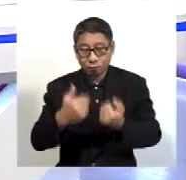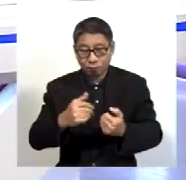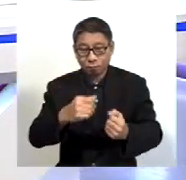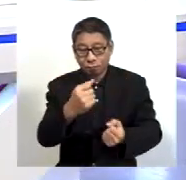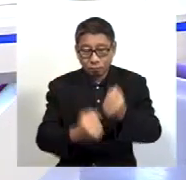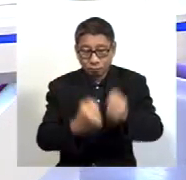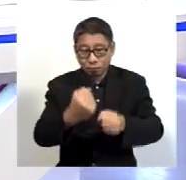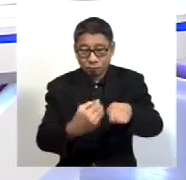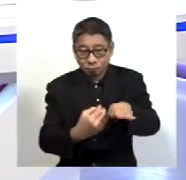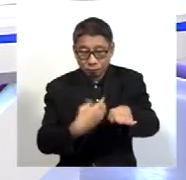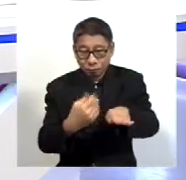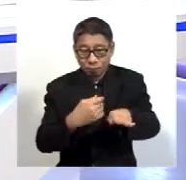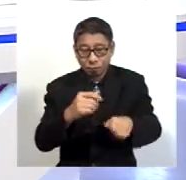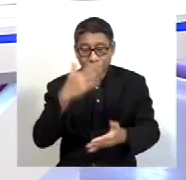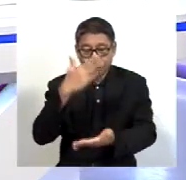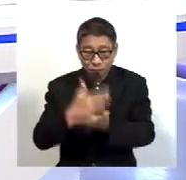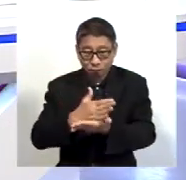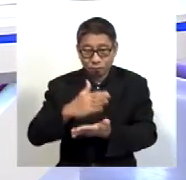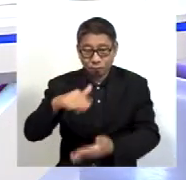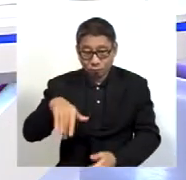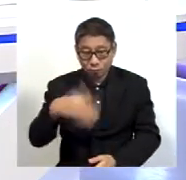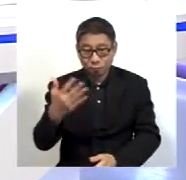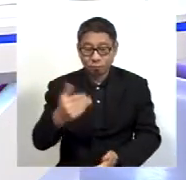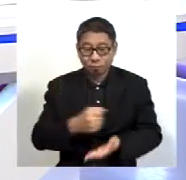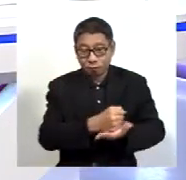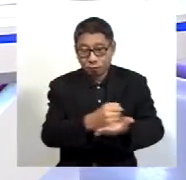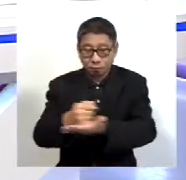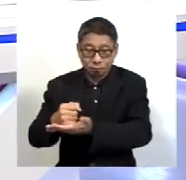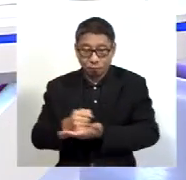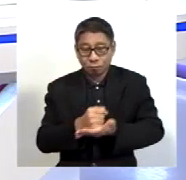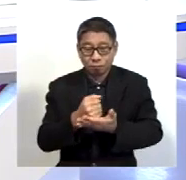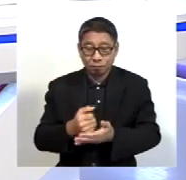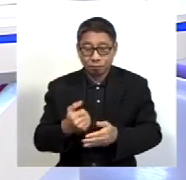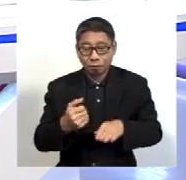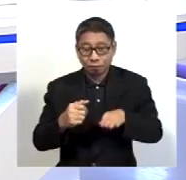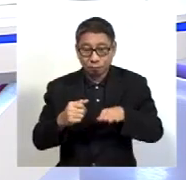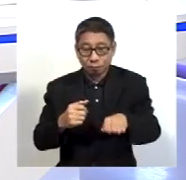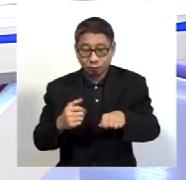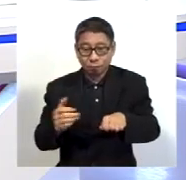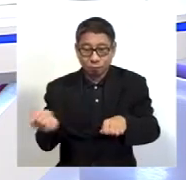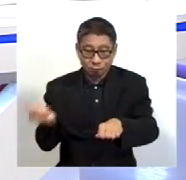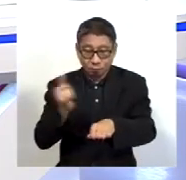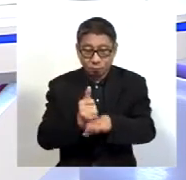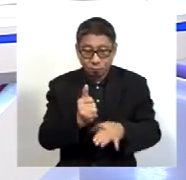ถทิ้งไว้แบบนี้ก็ต้องหยุดก่อน ใช่ค่ะก็ช่วยกันนะคะทางเดียวกันก็ไปด้วยกันก็ได้ลดการปล่อยมลพิษด้วยนะคะ